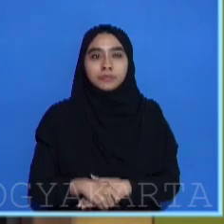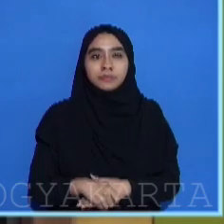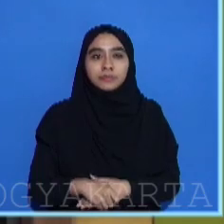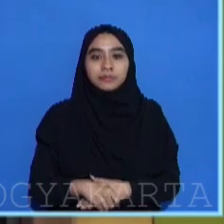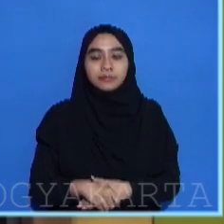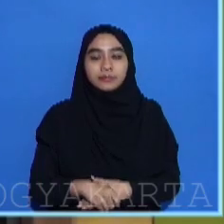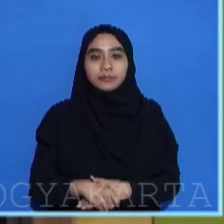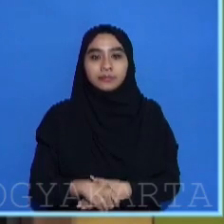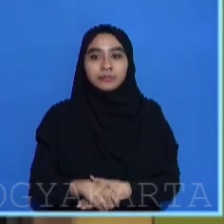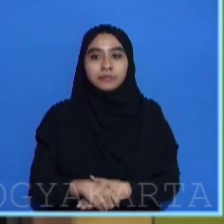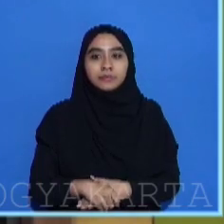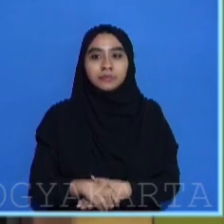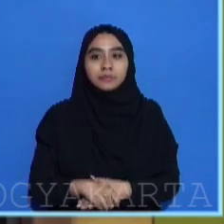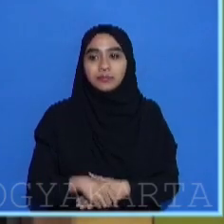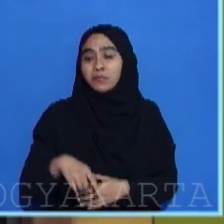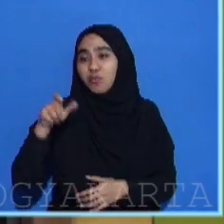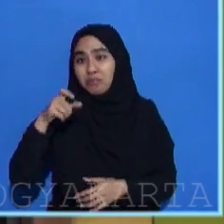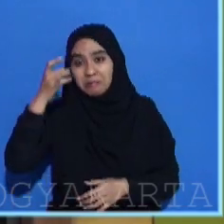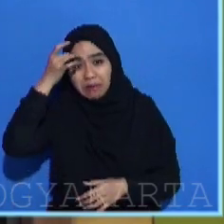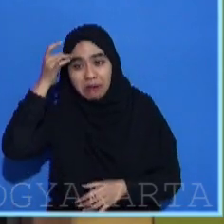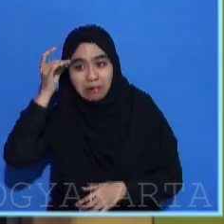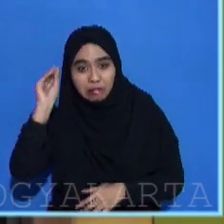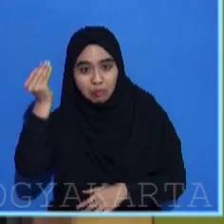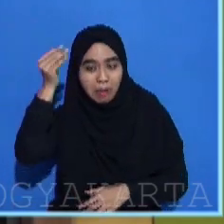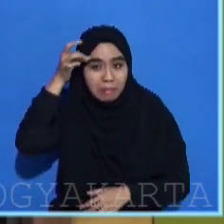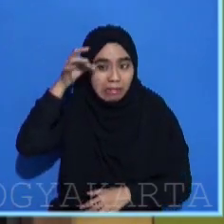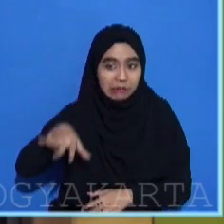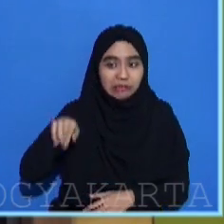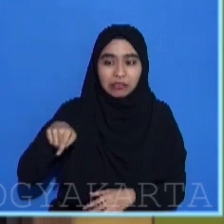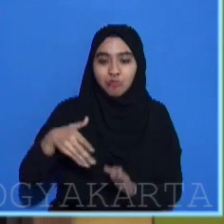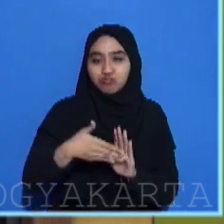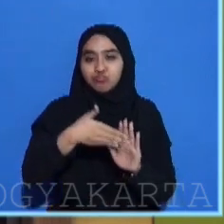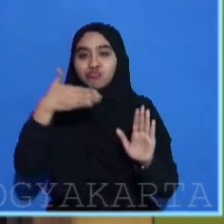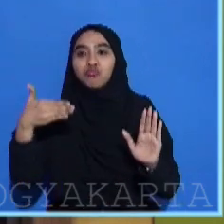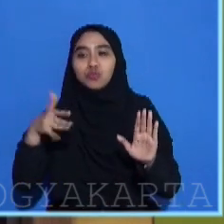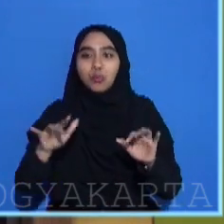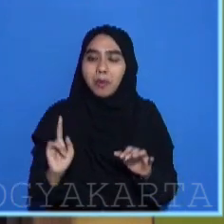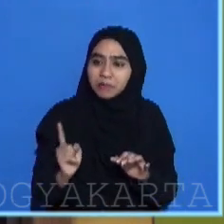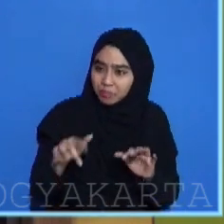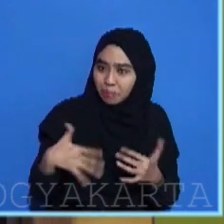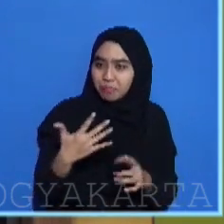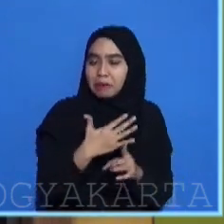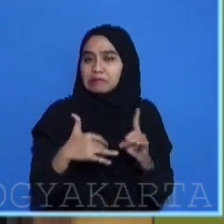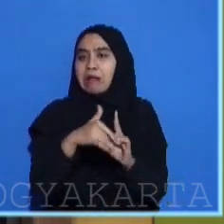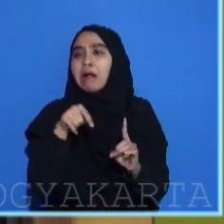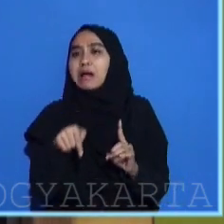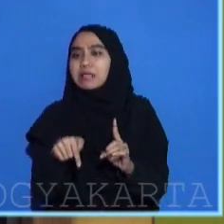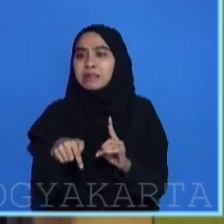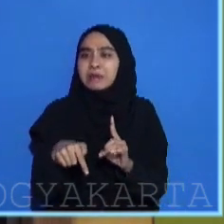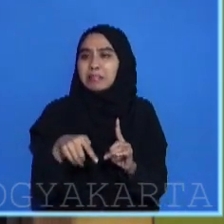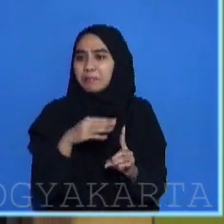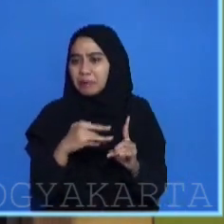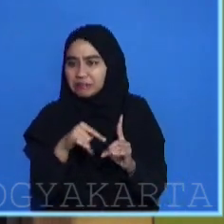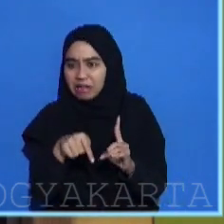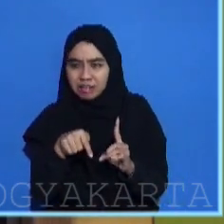seorang oknum kepala dusun di kabaten Gunung Kidul dituntut mundur oleh warga dari jabatannya warga geram karena